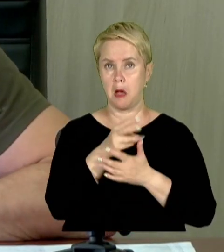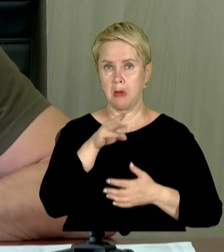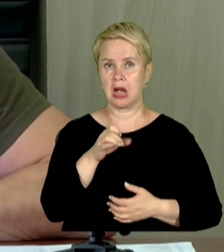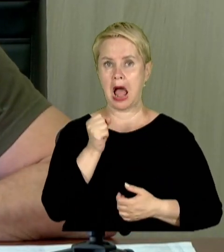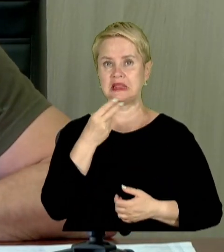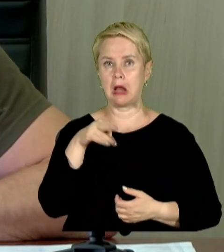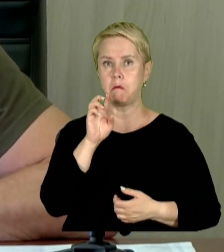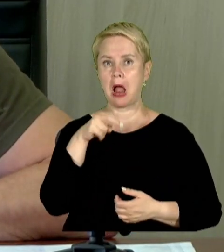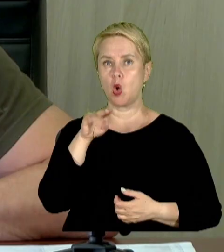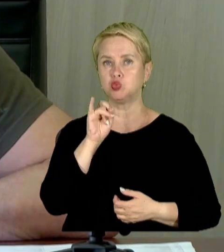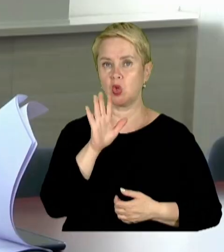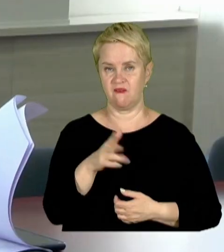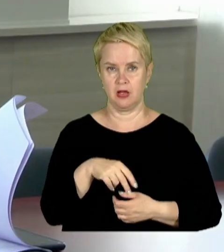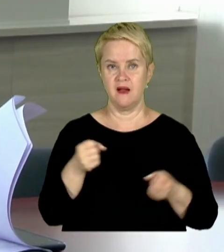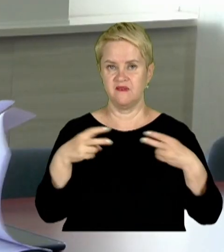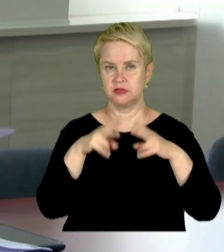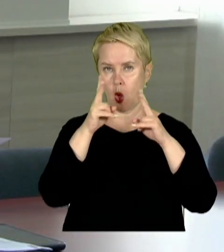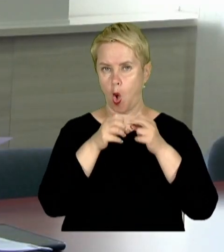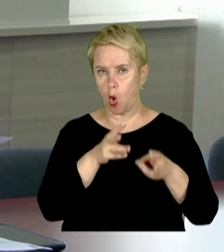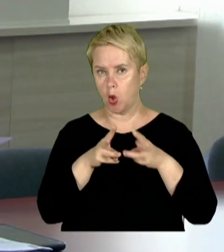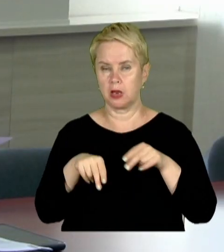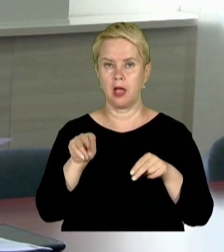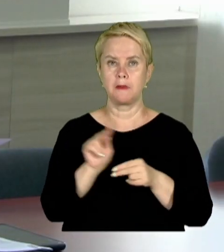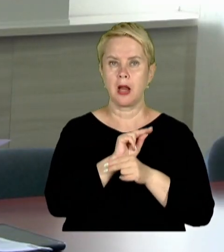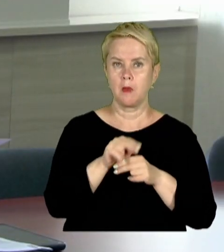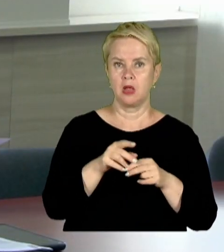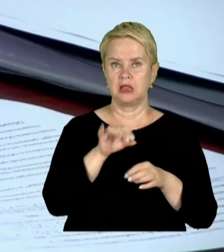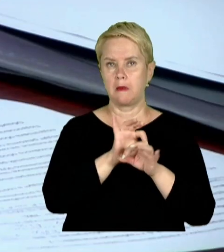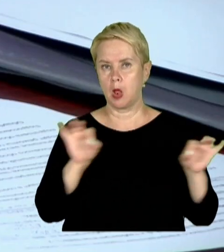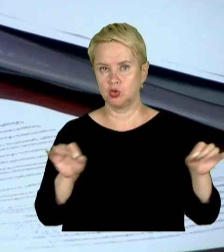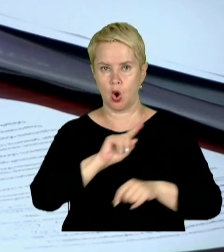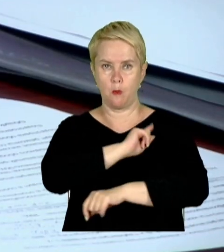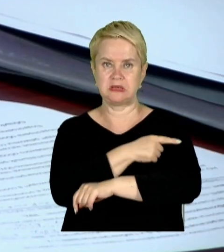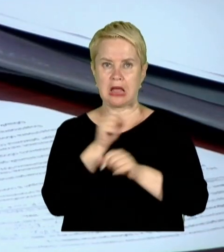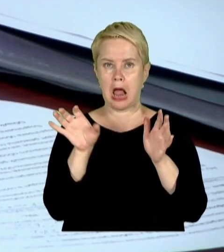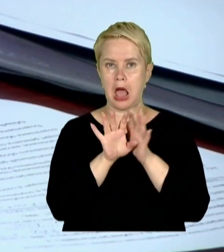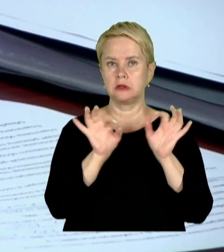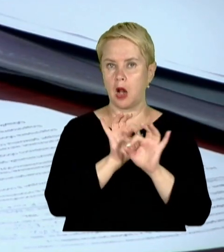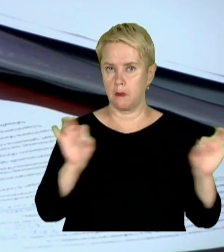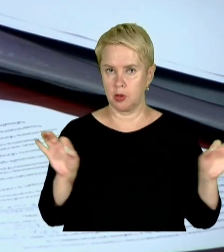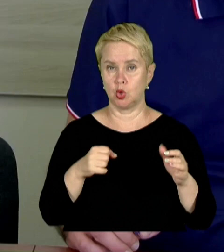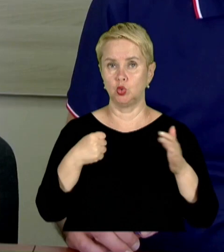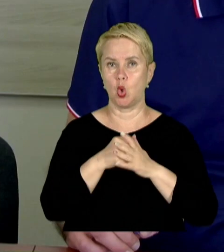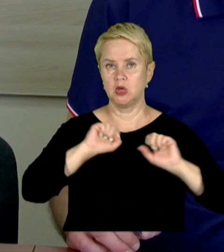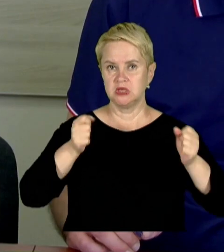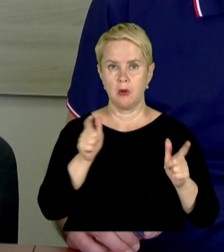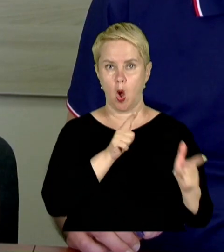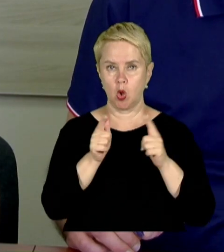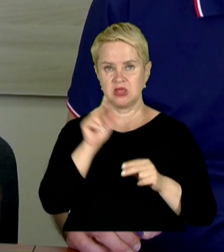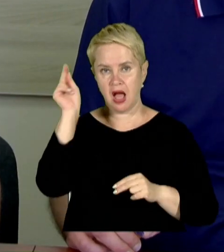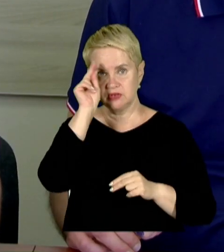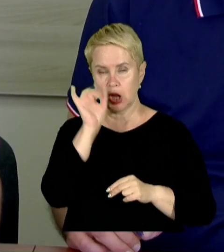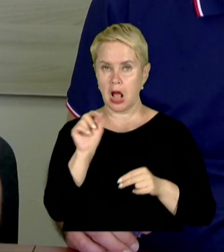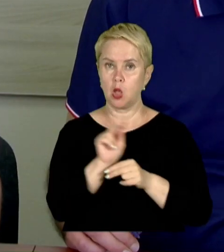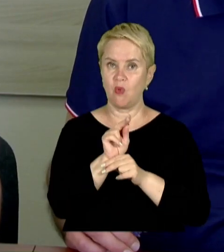Андрієм Білоусовим. Фахівці обстежують котельні, проводять ремонти, тепломереж, посилюють електромережі. До зими активно готують навчальні